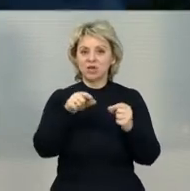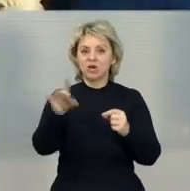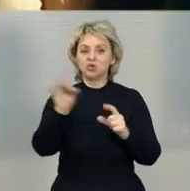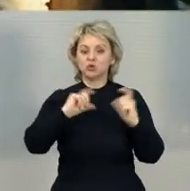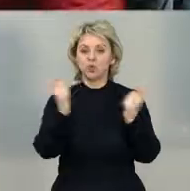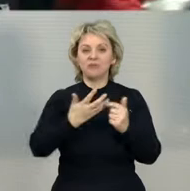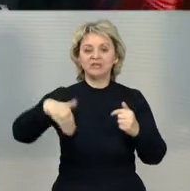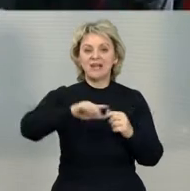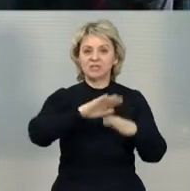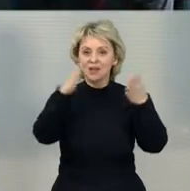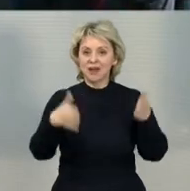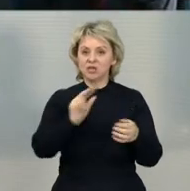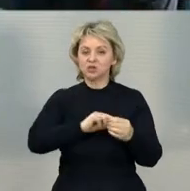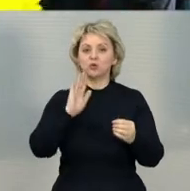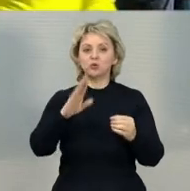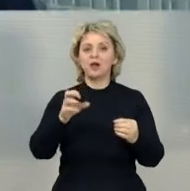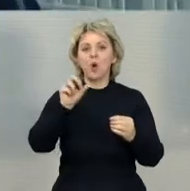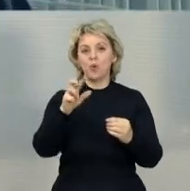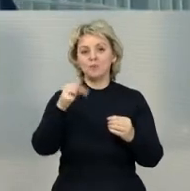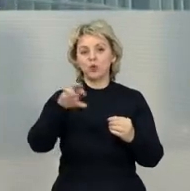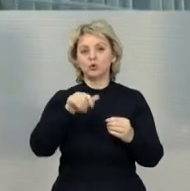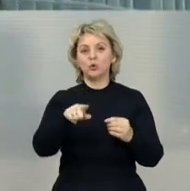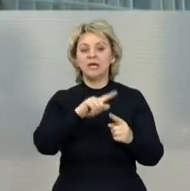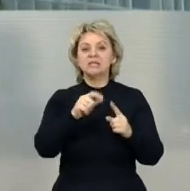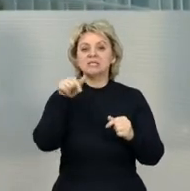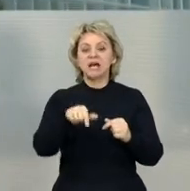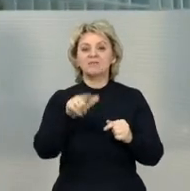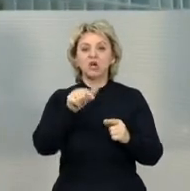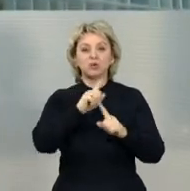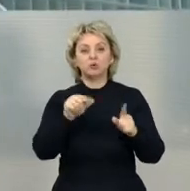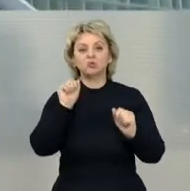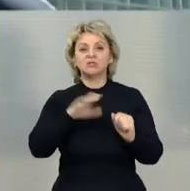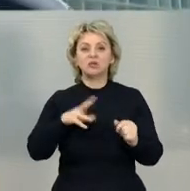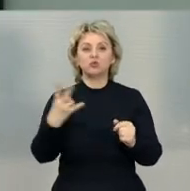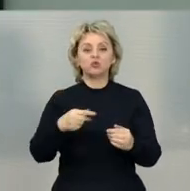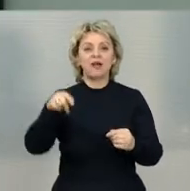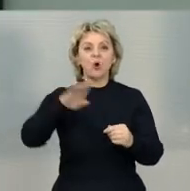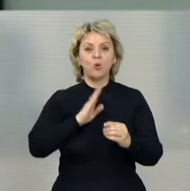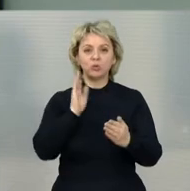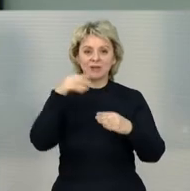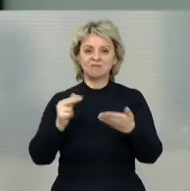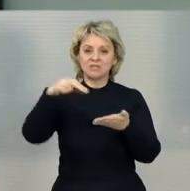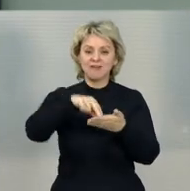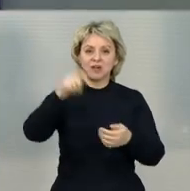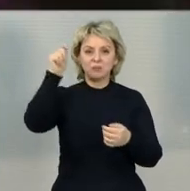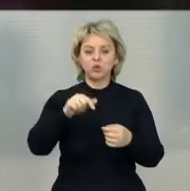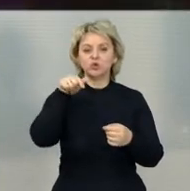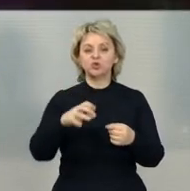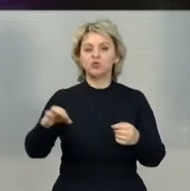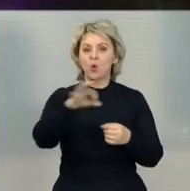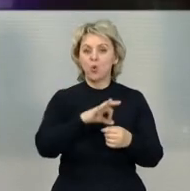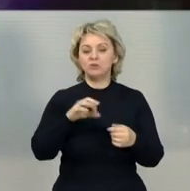Ростов-арену. Для всех кассы заработали только к обеду. Завтра будет, не будет. Завтра опять надо с области вставать с утра, ехать сюда, откладывать опять